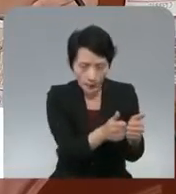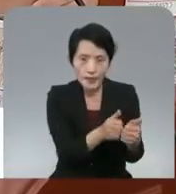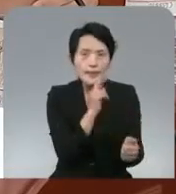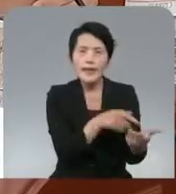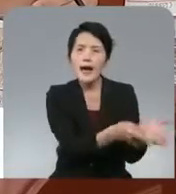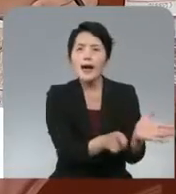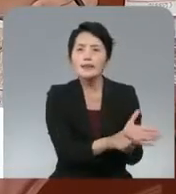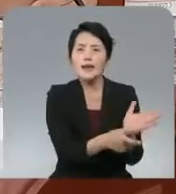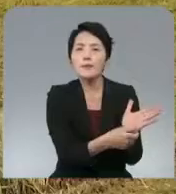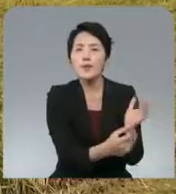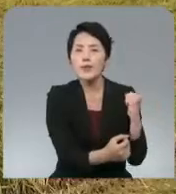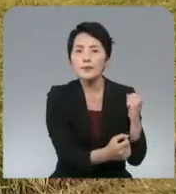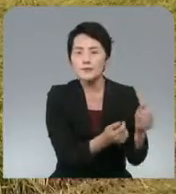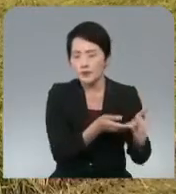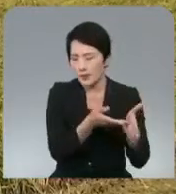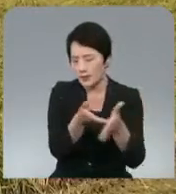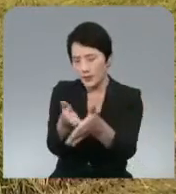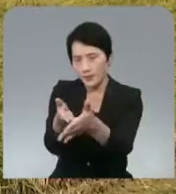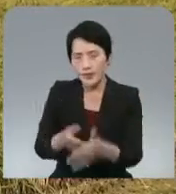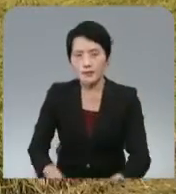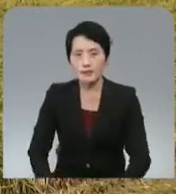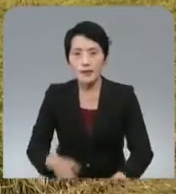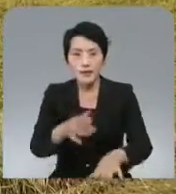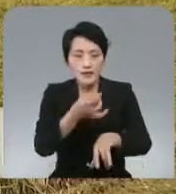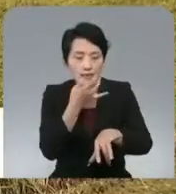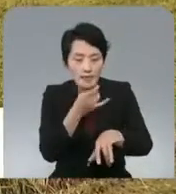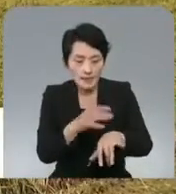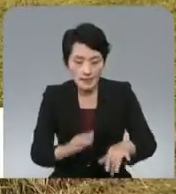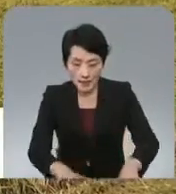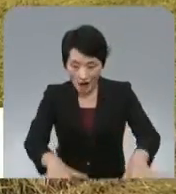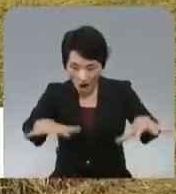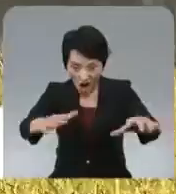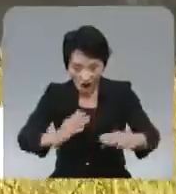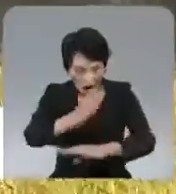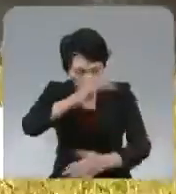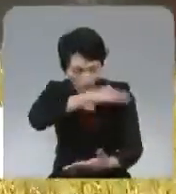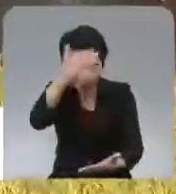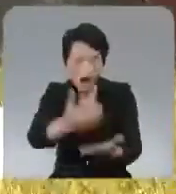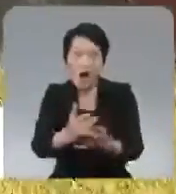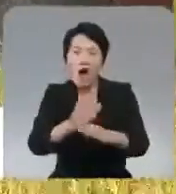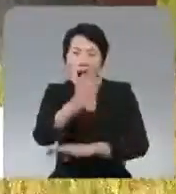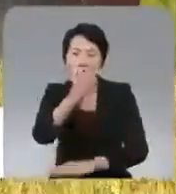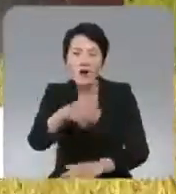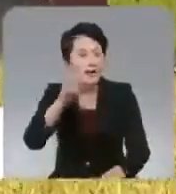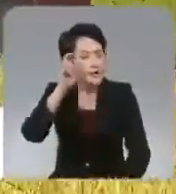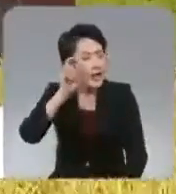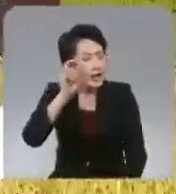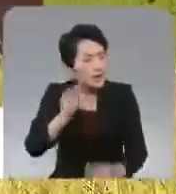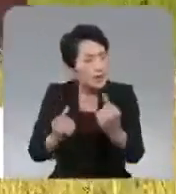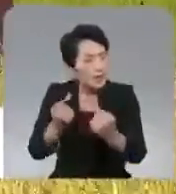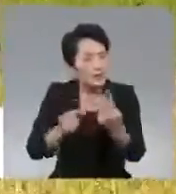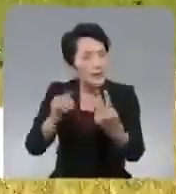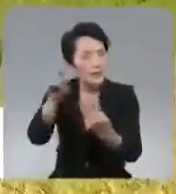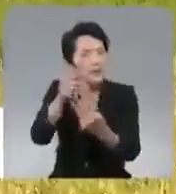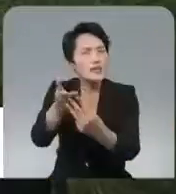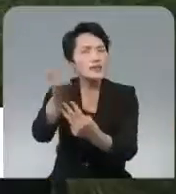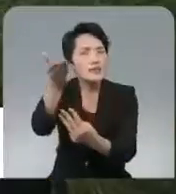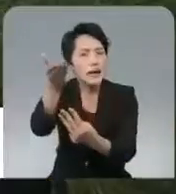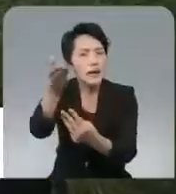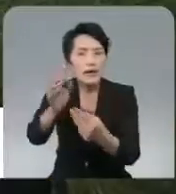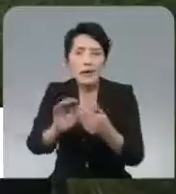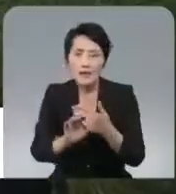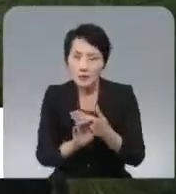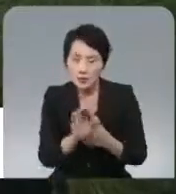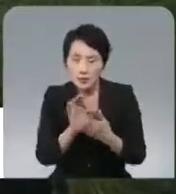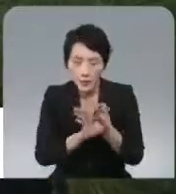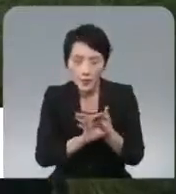objectif à l'amendement proposé par la mine Jul la principale force de l'opposition un texte qui oblige l'exécutif à